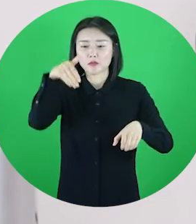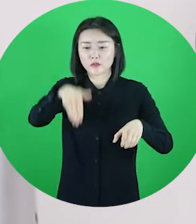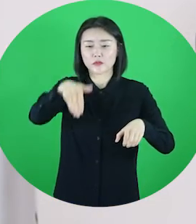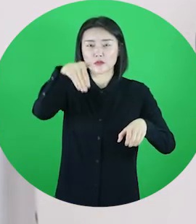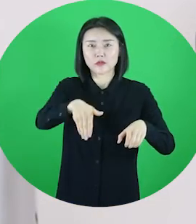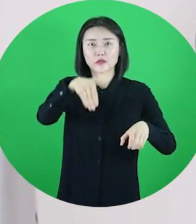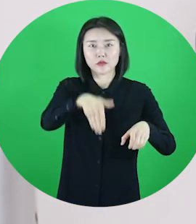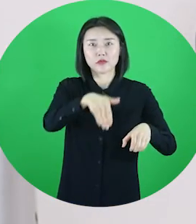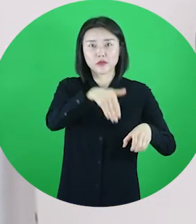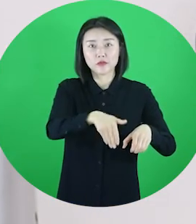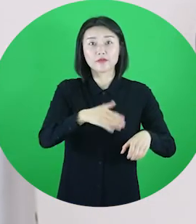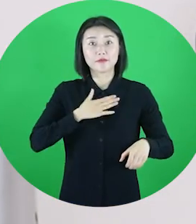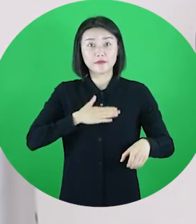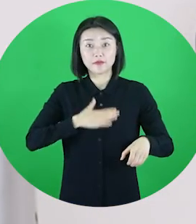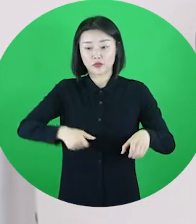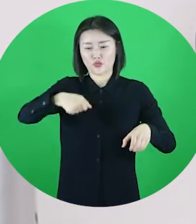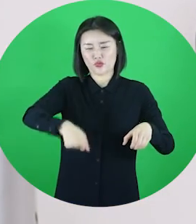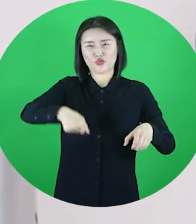돌려줘 볼게요.